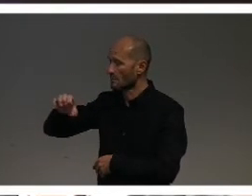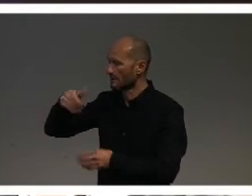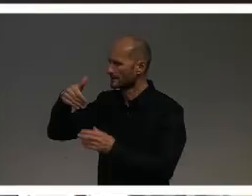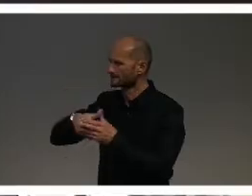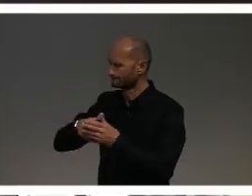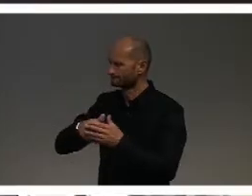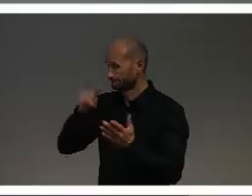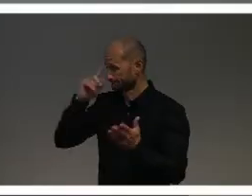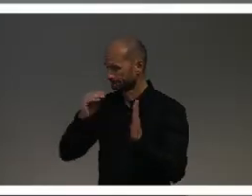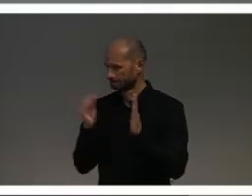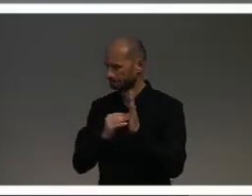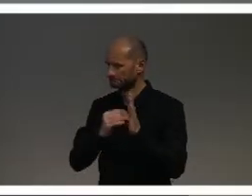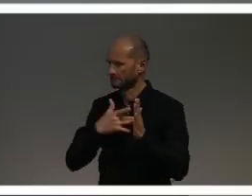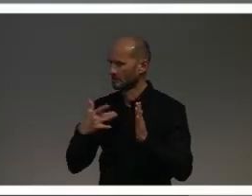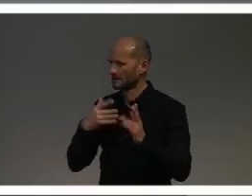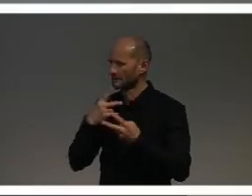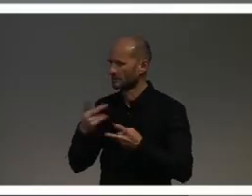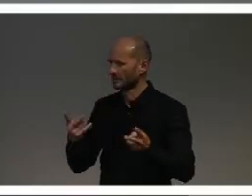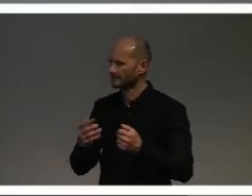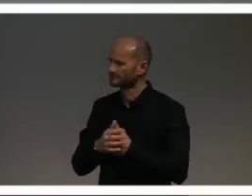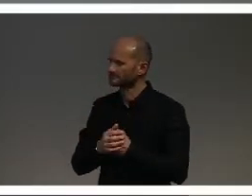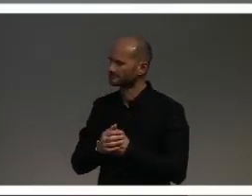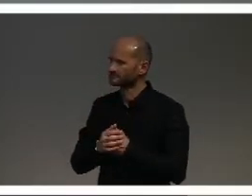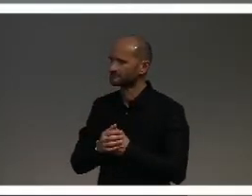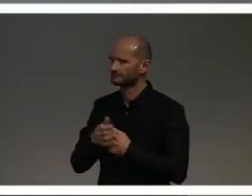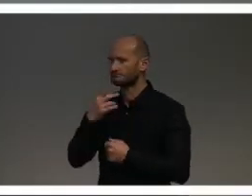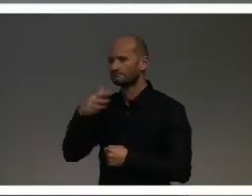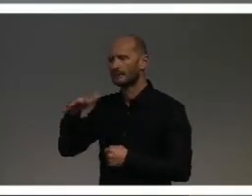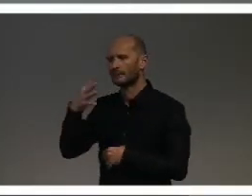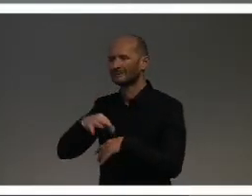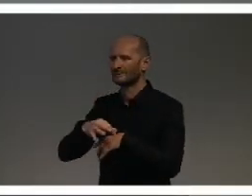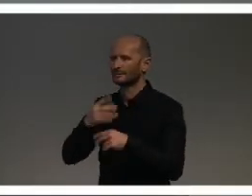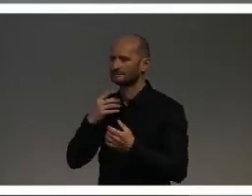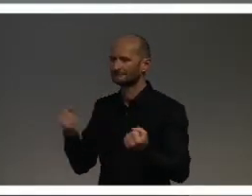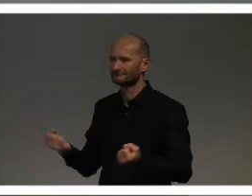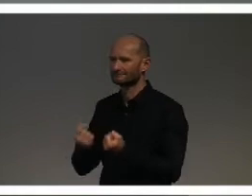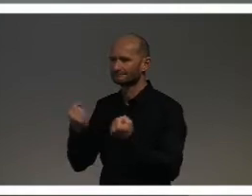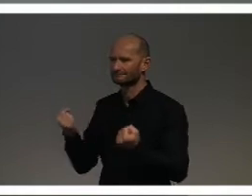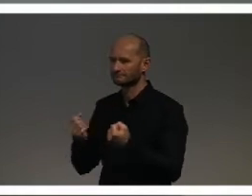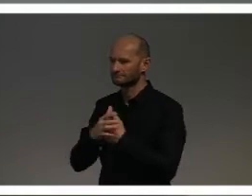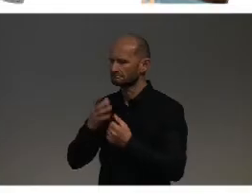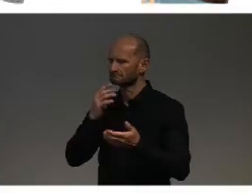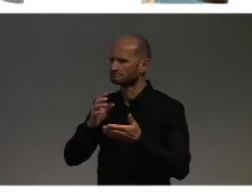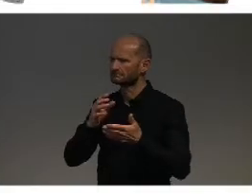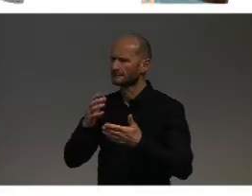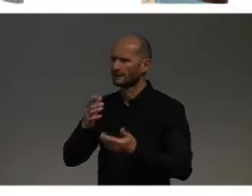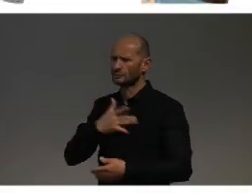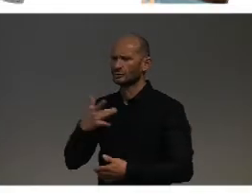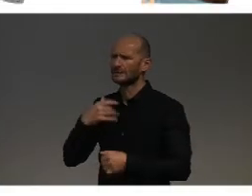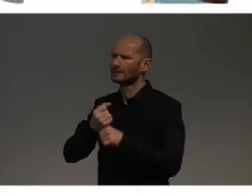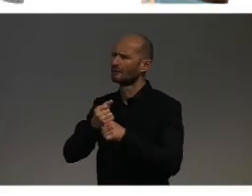commis, alors c'est un petit quart d'heure de réclame, un article sur l'exposome dans la revue Santé et